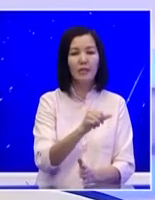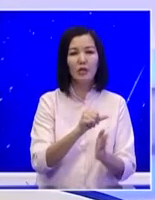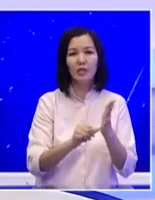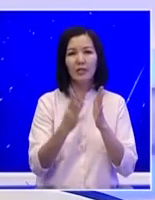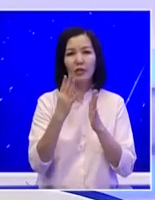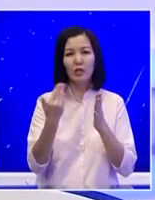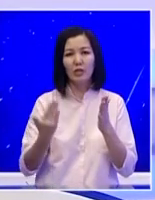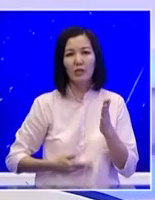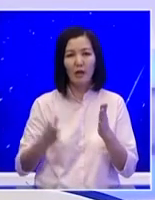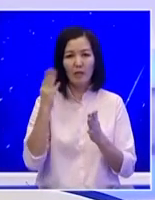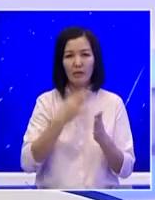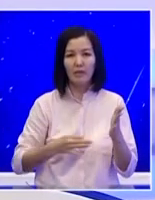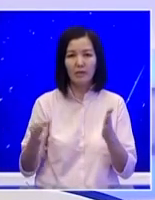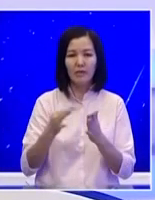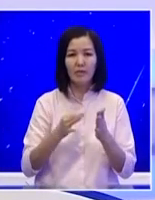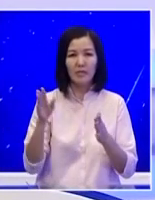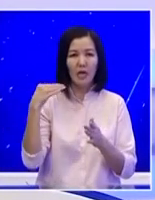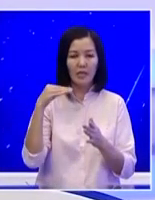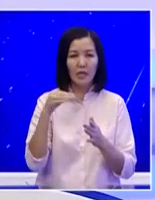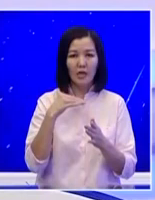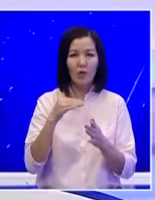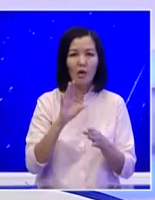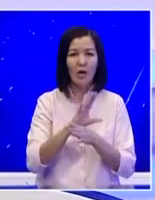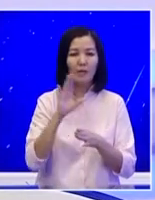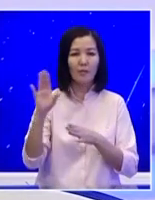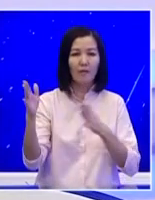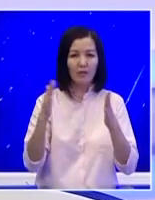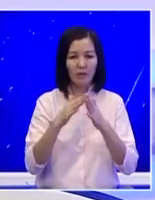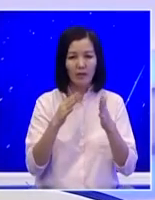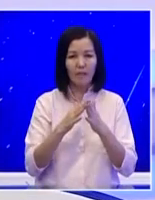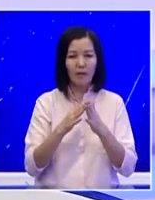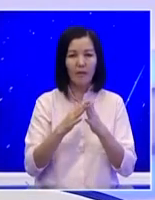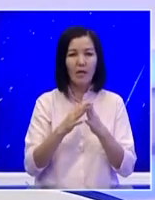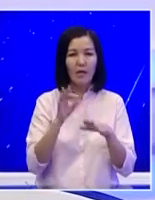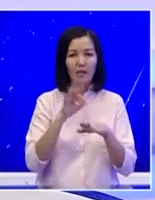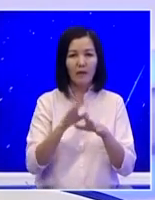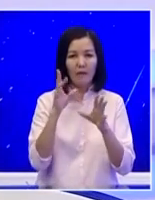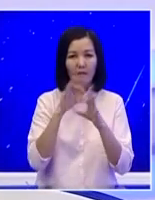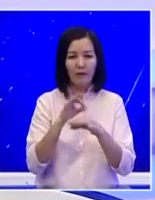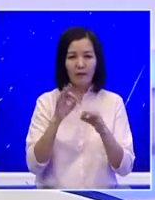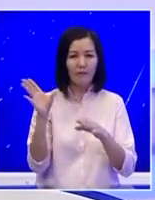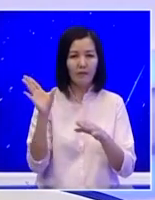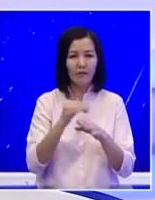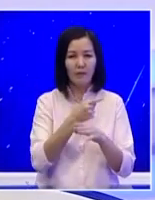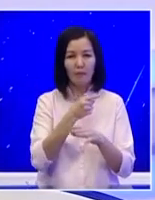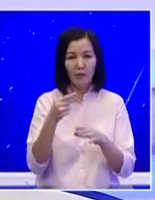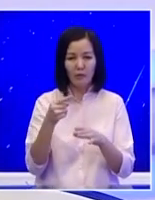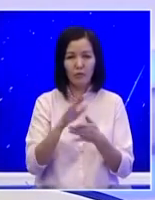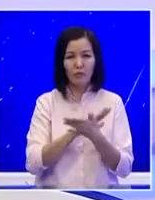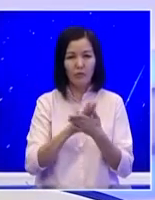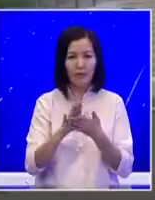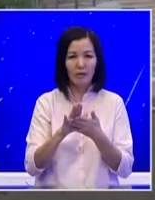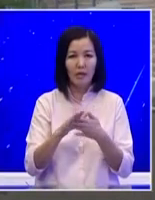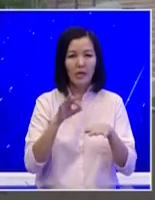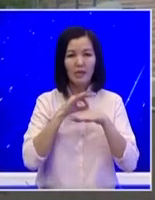64 жителя Алматинской области, прибывших из Атырау, отправлены по домам. Тесты на коронавирус у всех оказались отрицательными. В